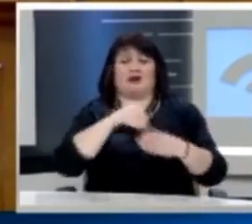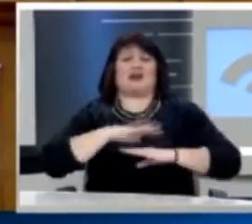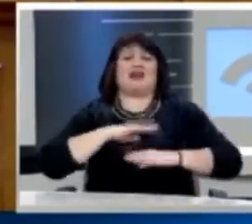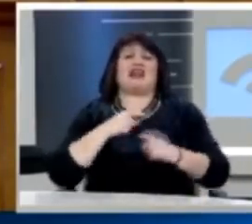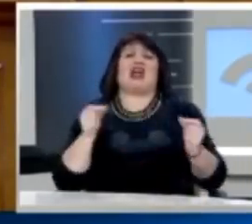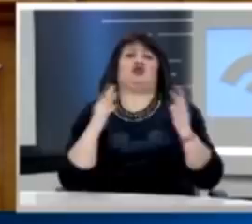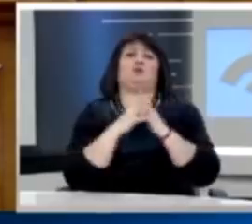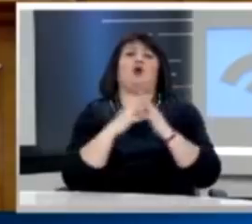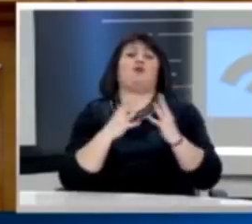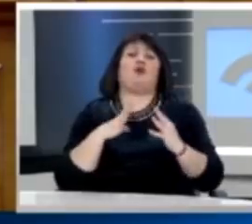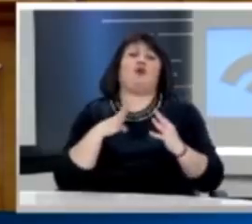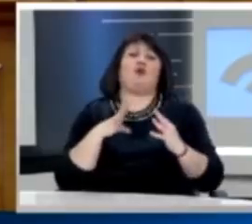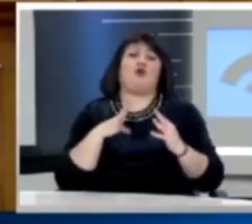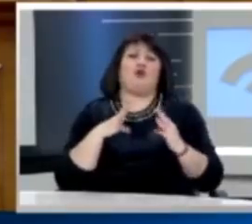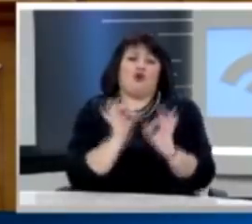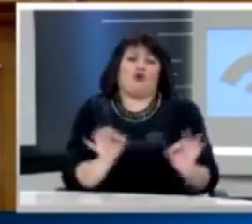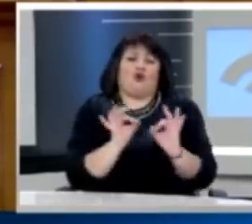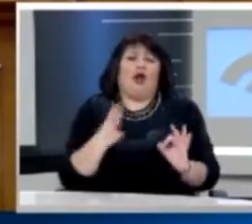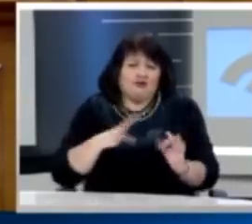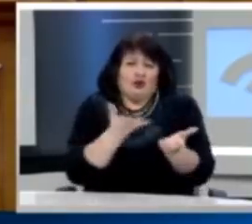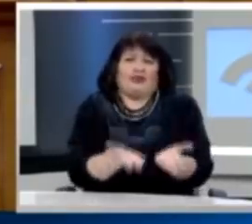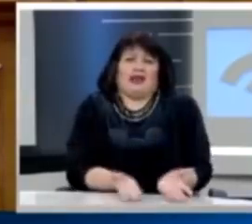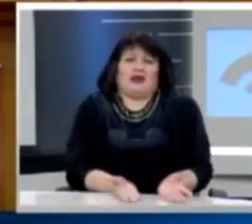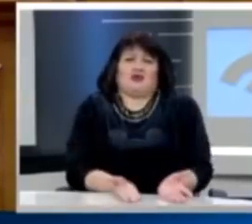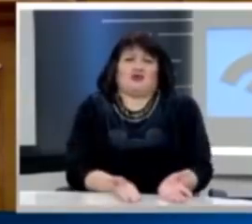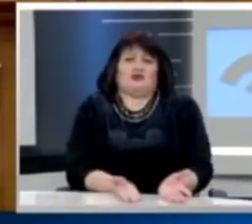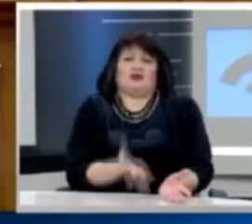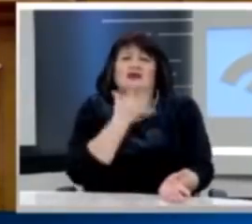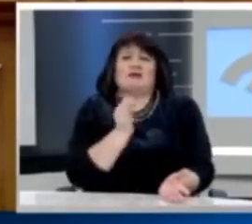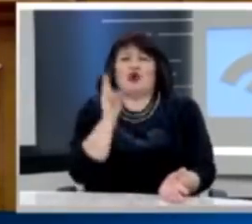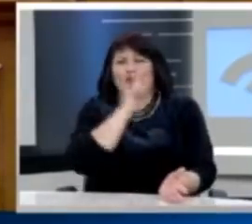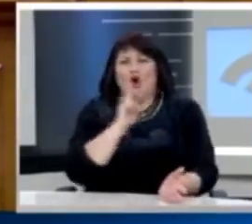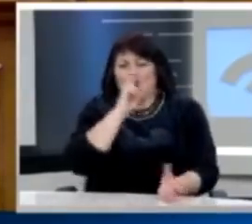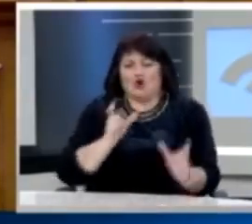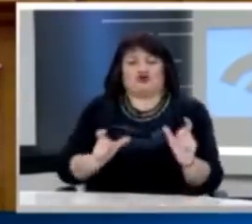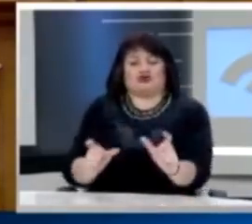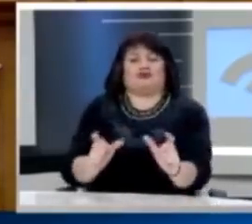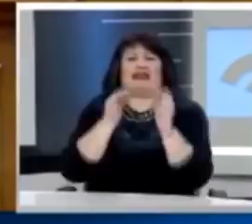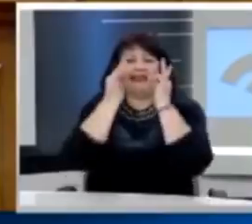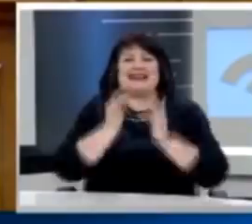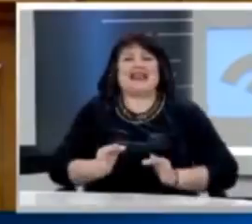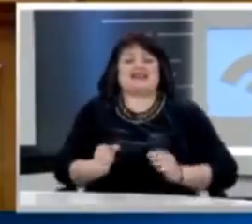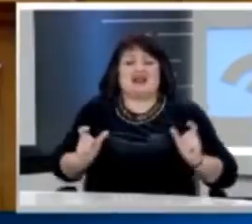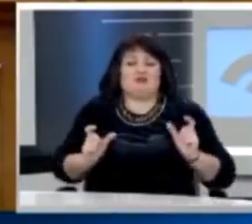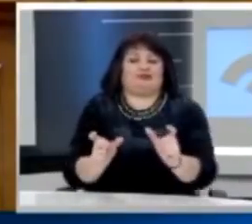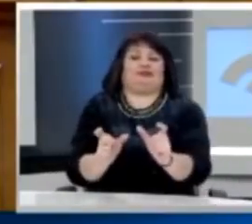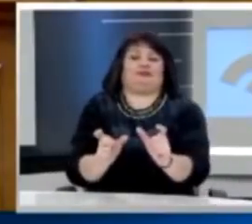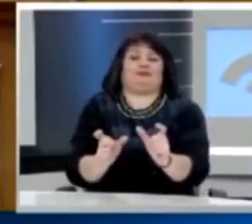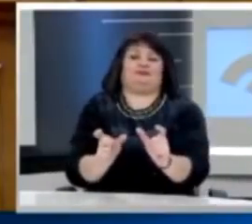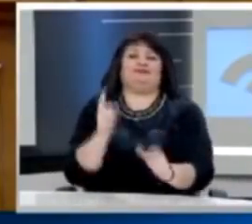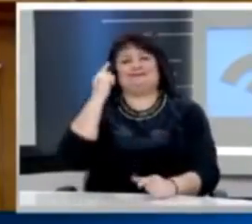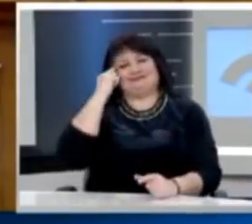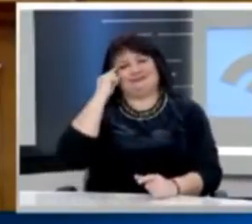ατοϊκή πολεμική μηχανή, μόνο και μόνο για να κοπεί η φόρα στα Ρώσικα, στα Κινέζικα και άλλα ξένα κεφάλαια